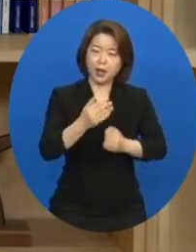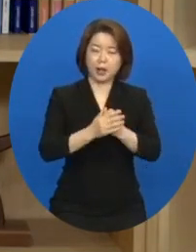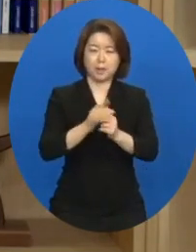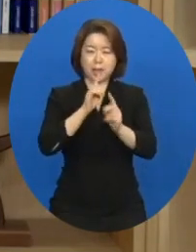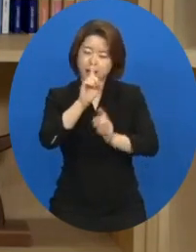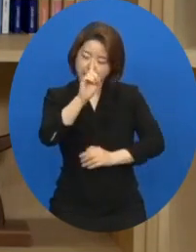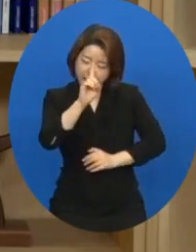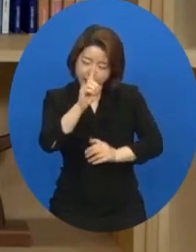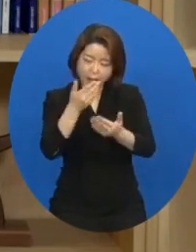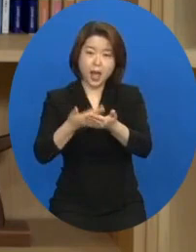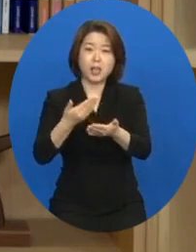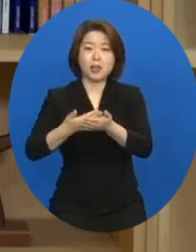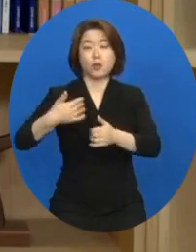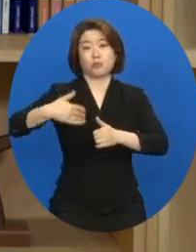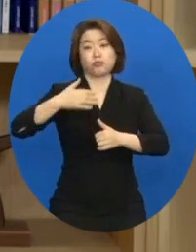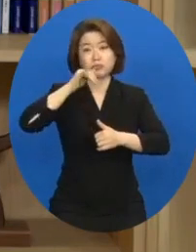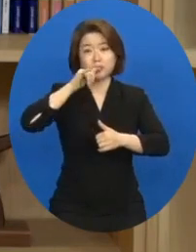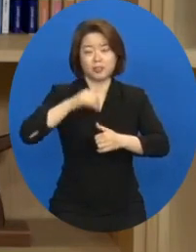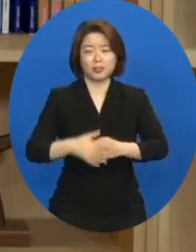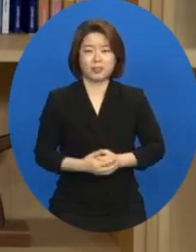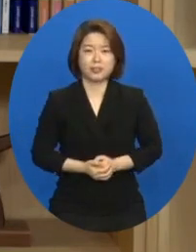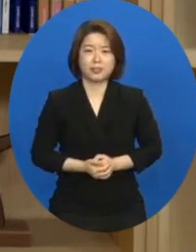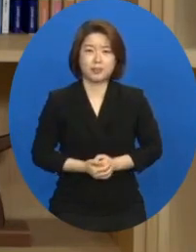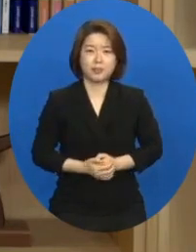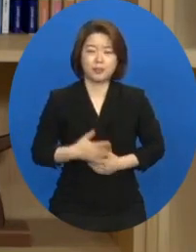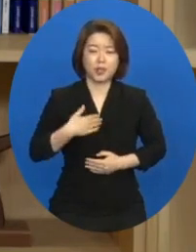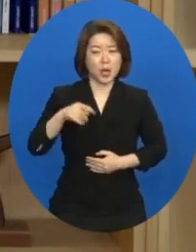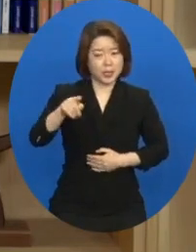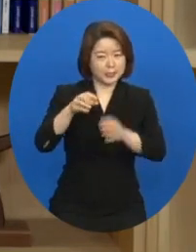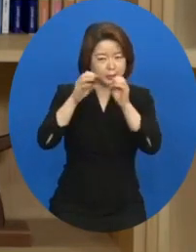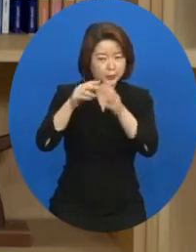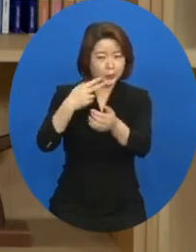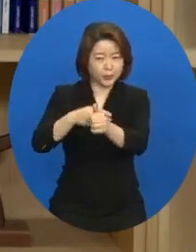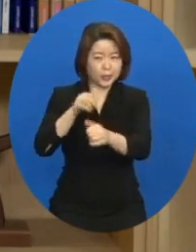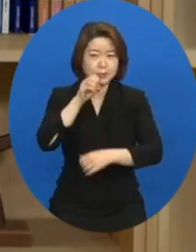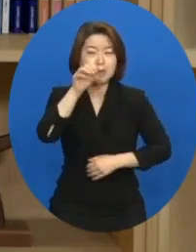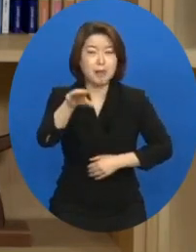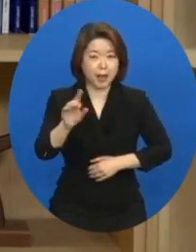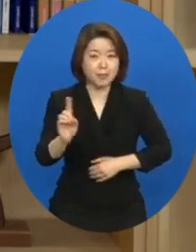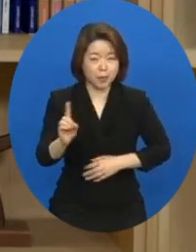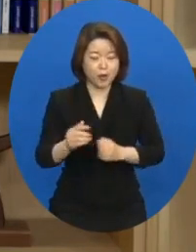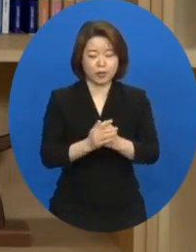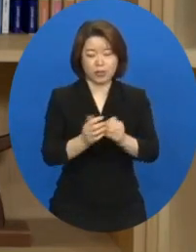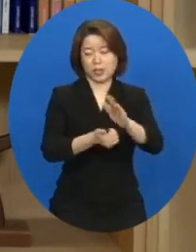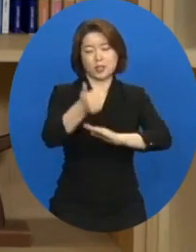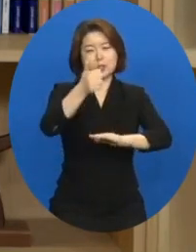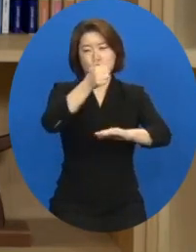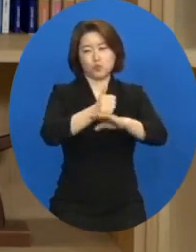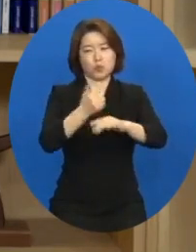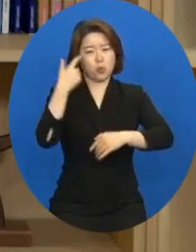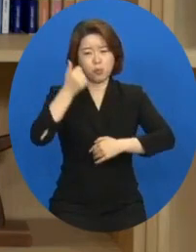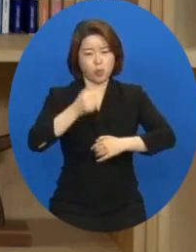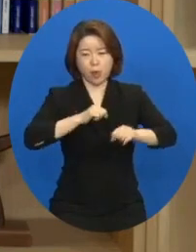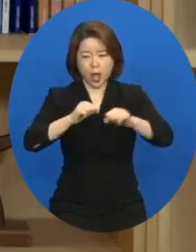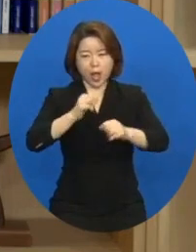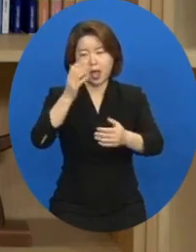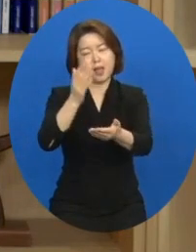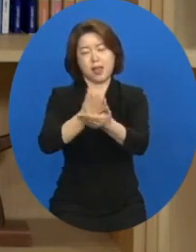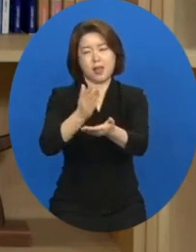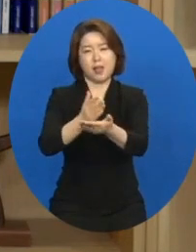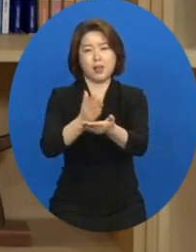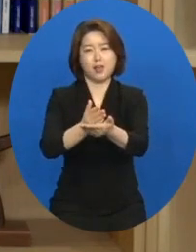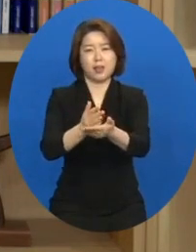마디만 해 달라 고 하시더라 저는 그 전도사님 에게 말했습니다 성공적인 목회를 하려고 하지 마세요